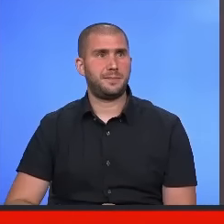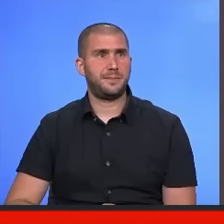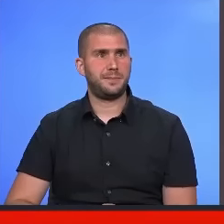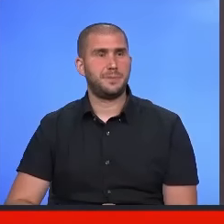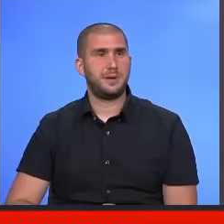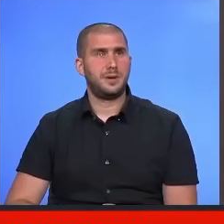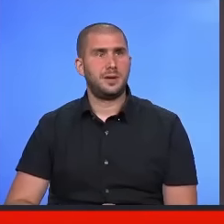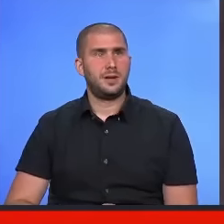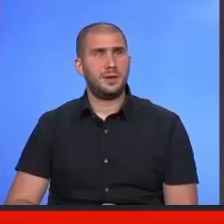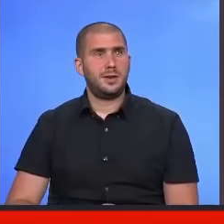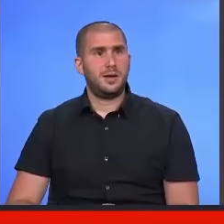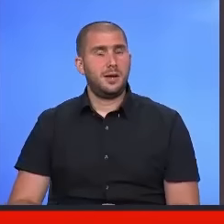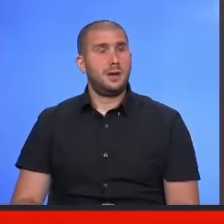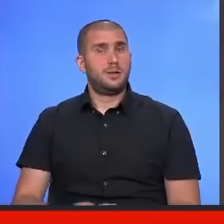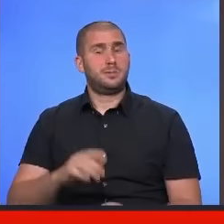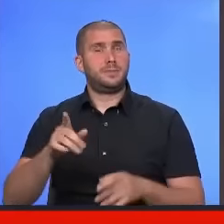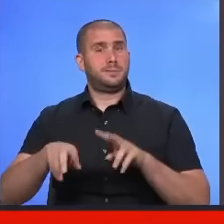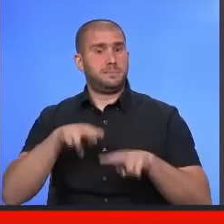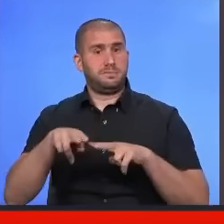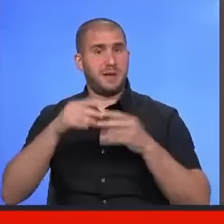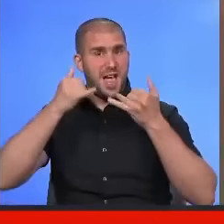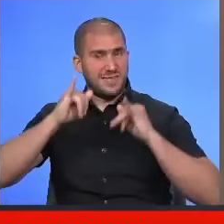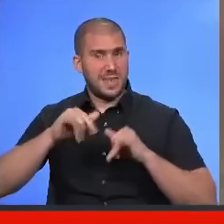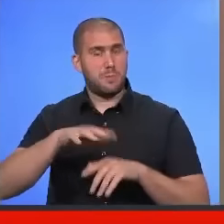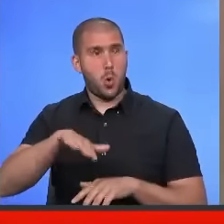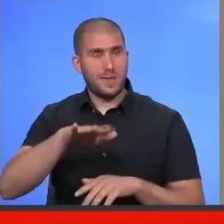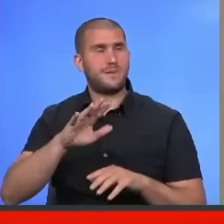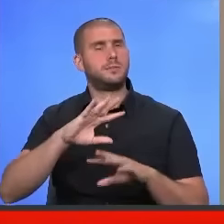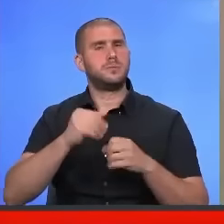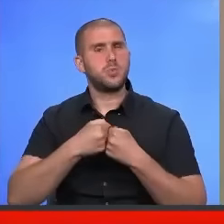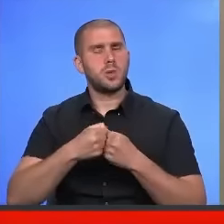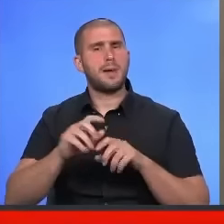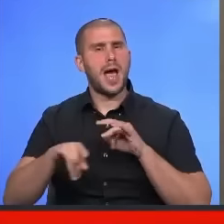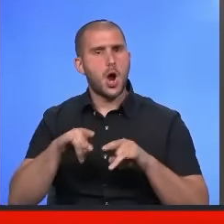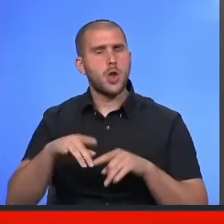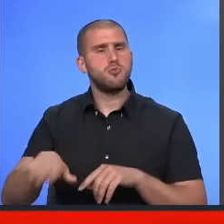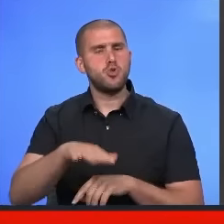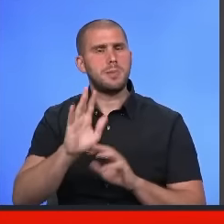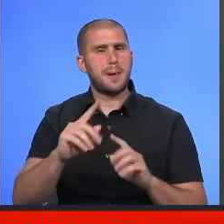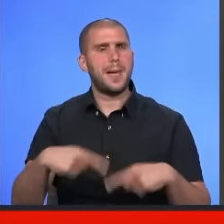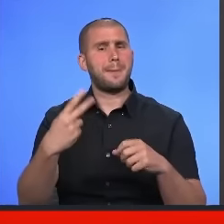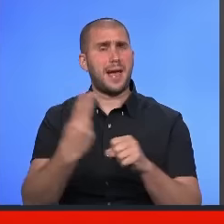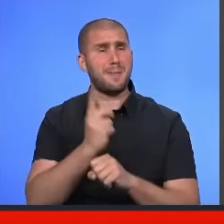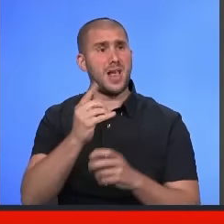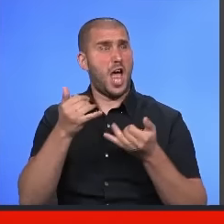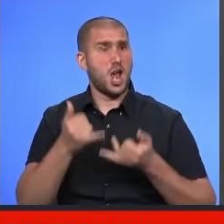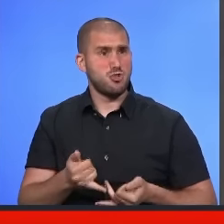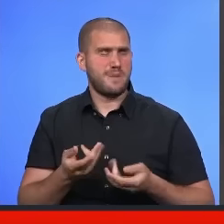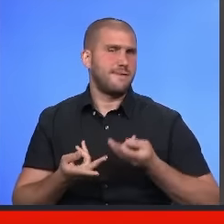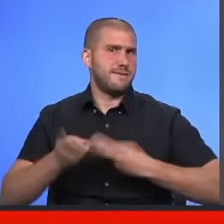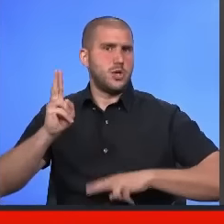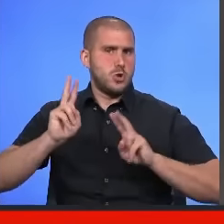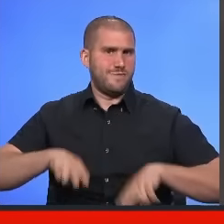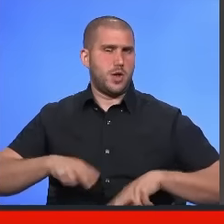שרידים רפתנים בעוטף ובכלל מתמודדים עם בעלי חיים משוטטים גם בימים כתיקונם אבל עכשיו זה משהו